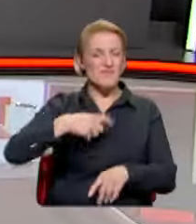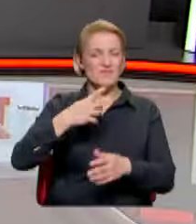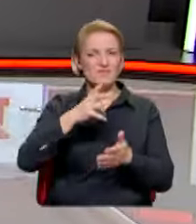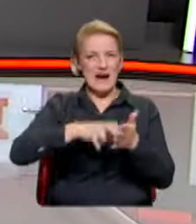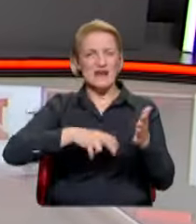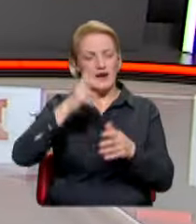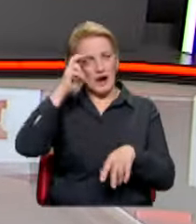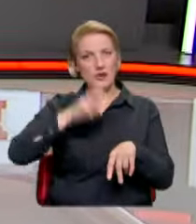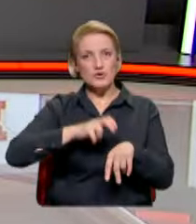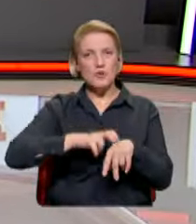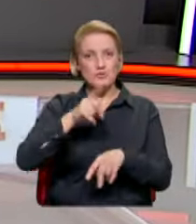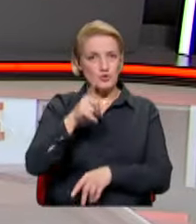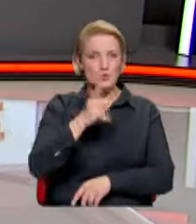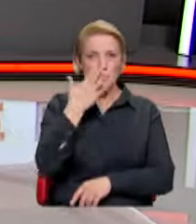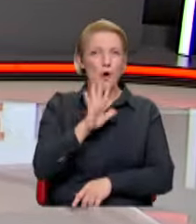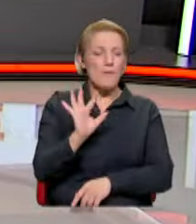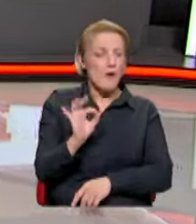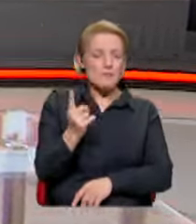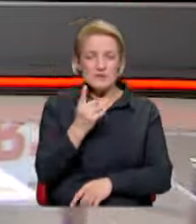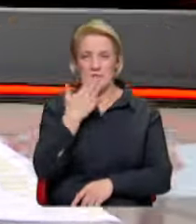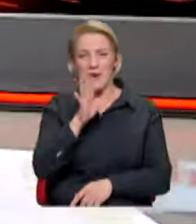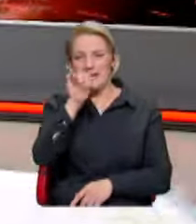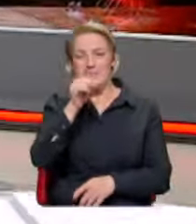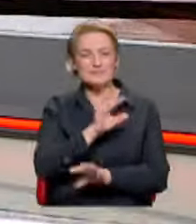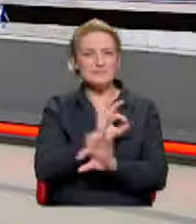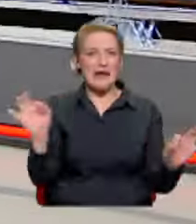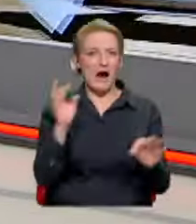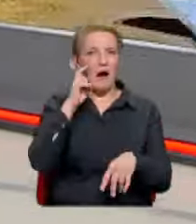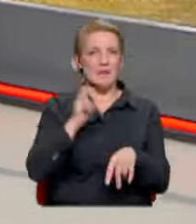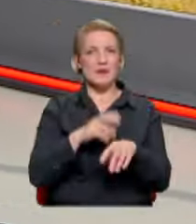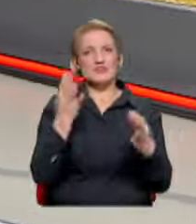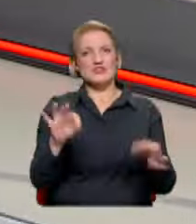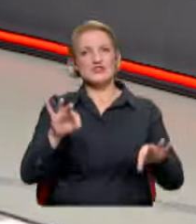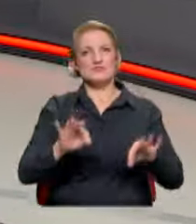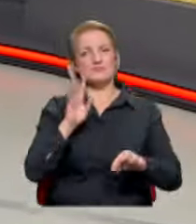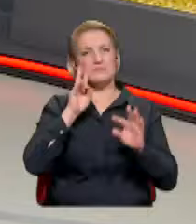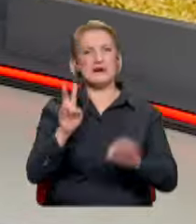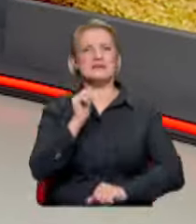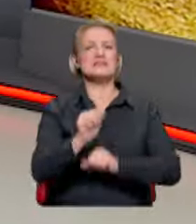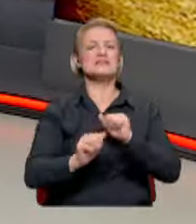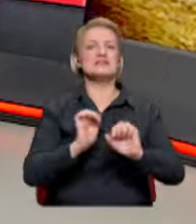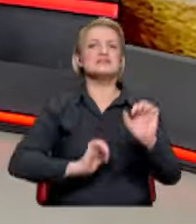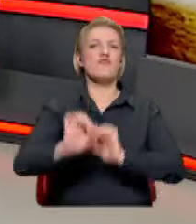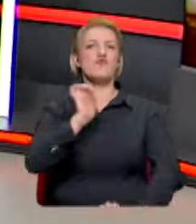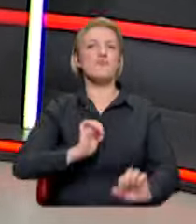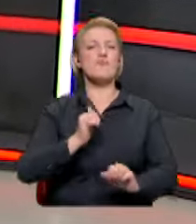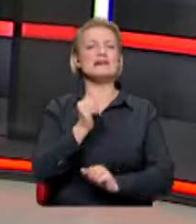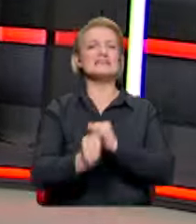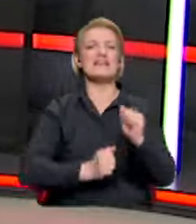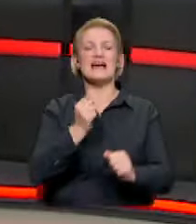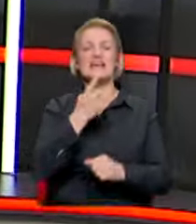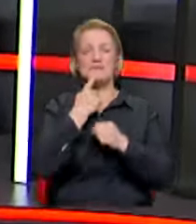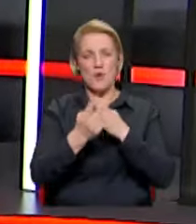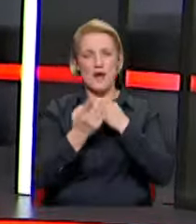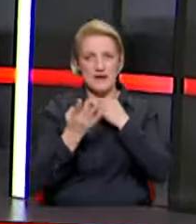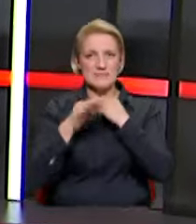musun hatırlamıyorsun Tabii yok Çünkü kimse Hatırlamıyor şimdi bakın savunma sanayi diyorlar ya burada dilimizde